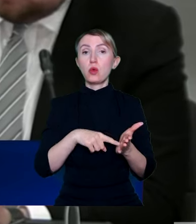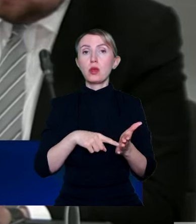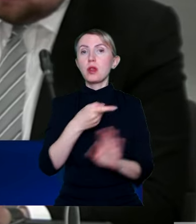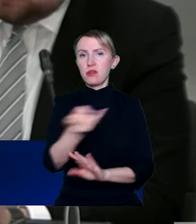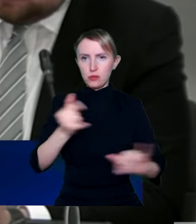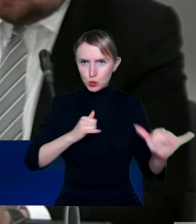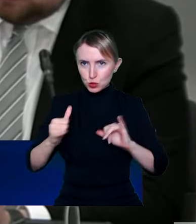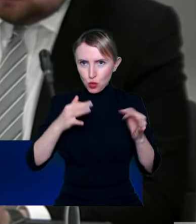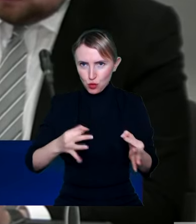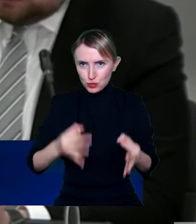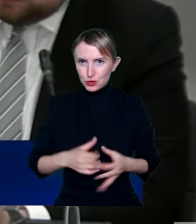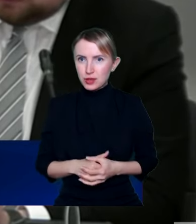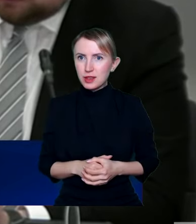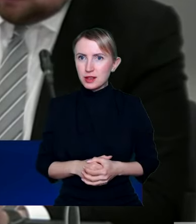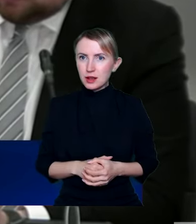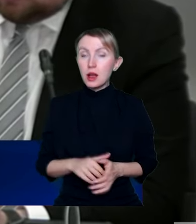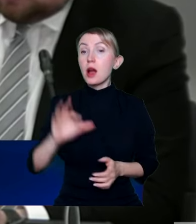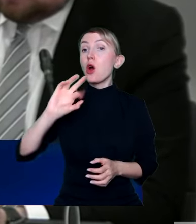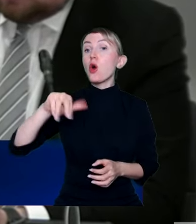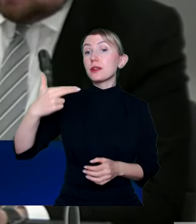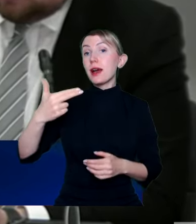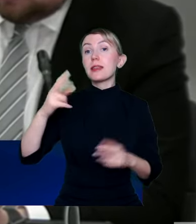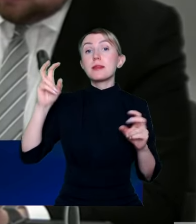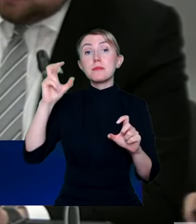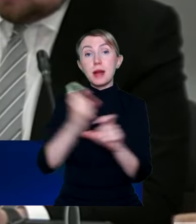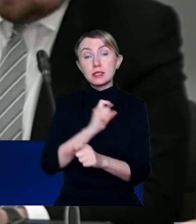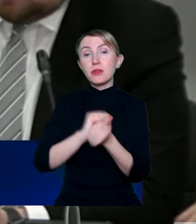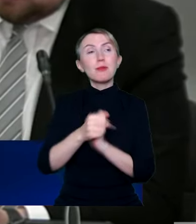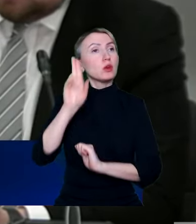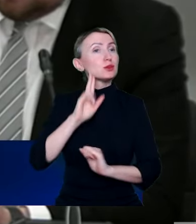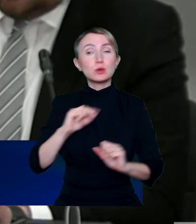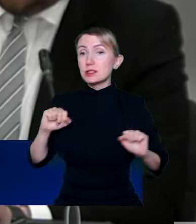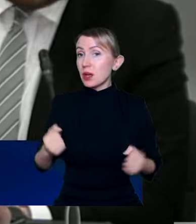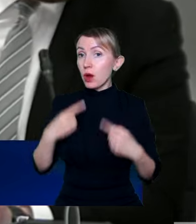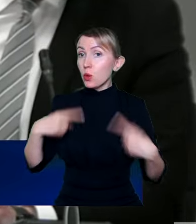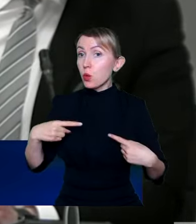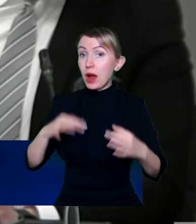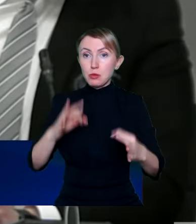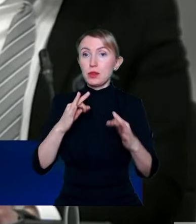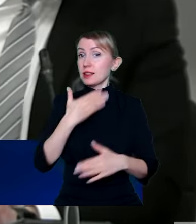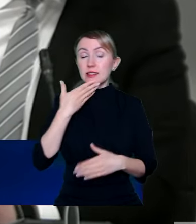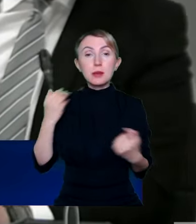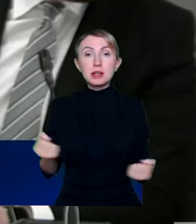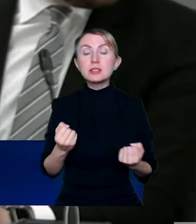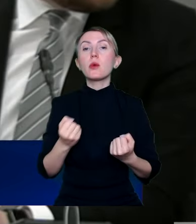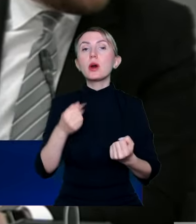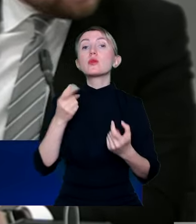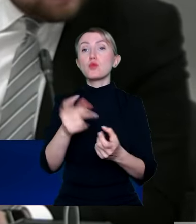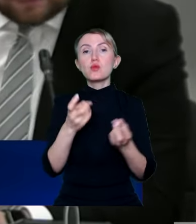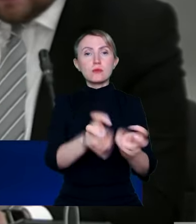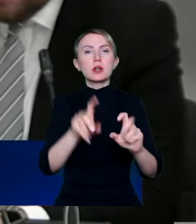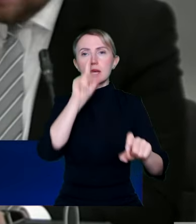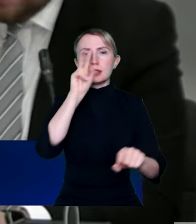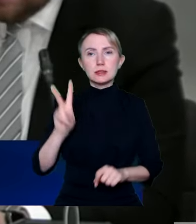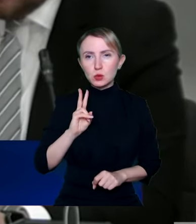rządzicie. I jeżeli organy państwa czy instytucje nie działały, czy nie działają, to są do tego powołane instytucje,